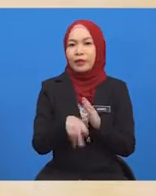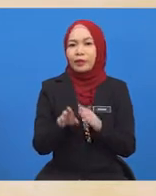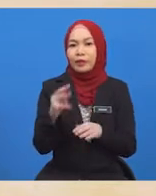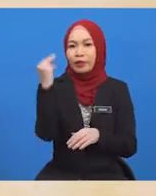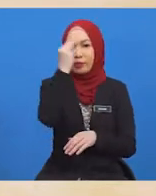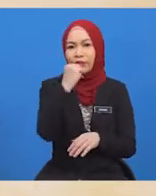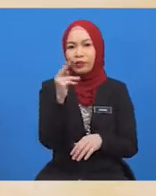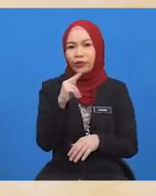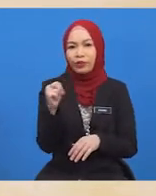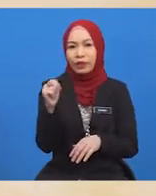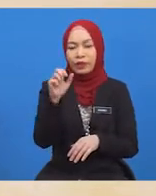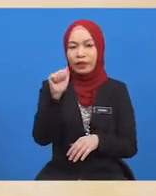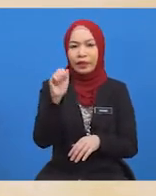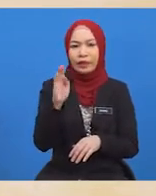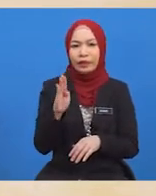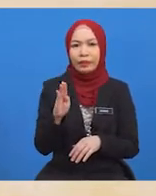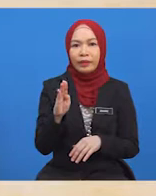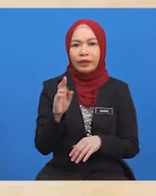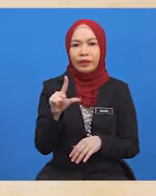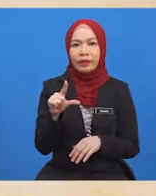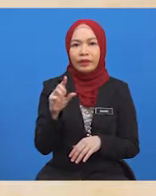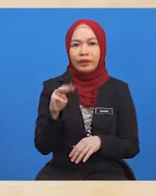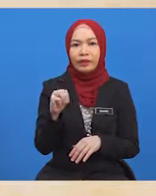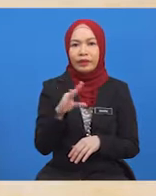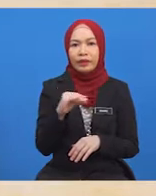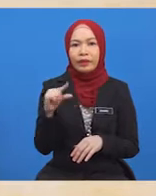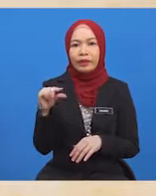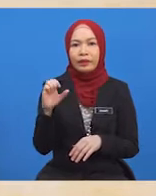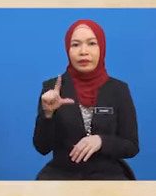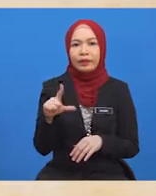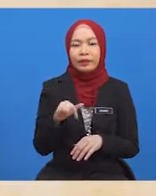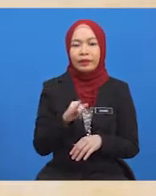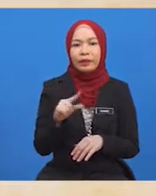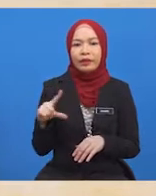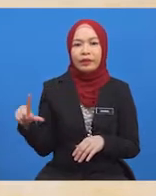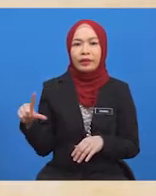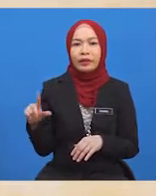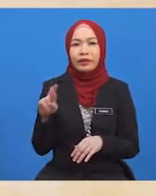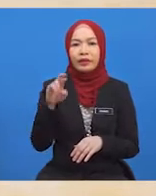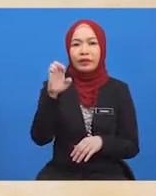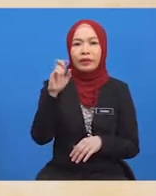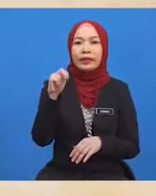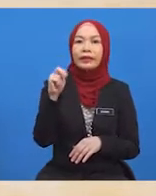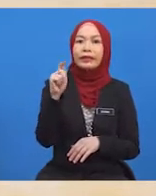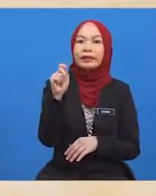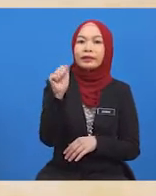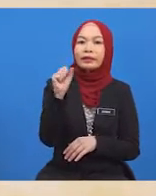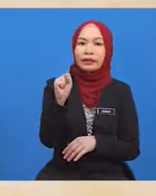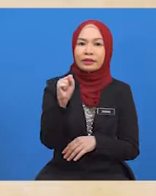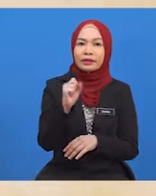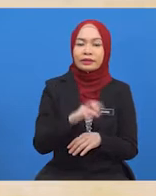Permukaan AB, LM, GF ialah keratan rentas seragam prisma tersebut.